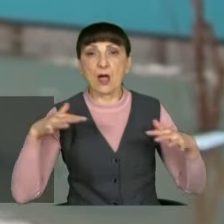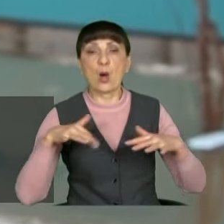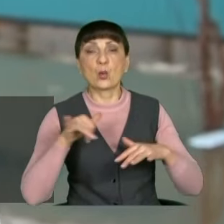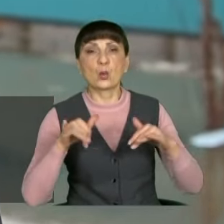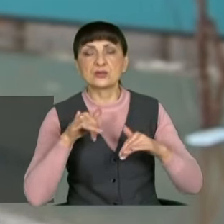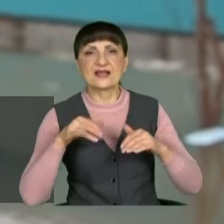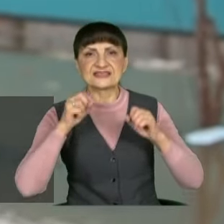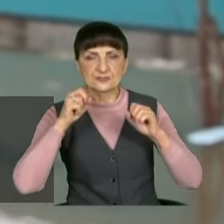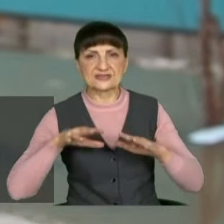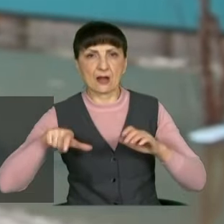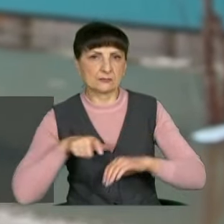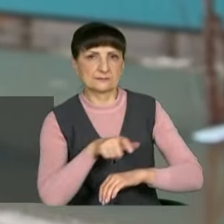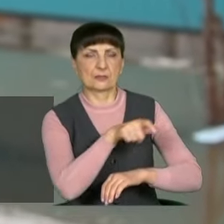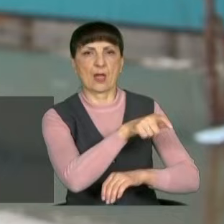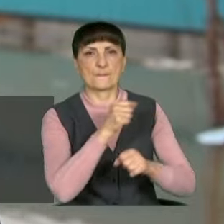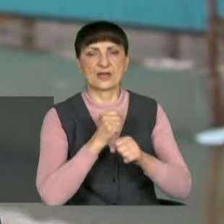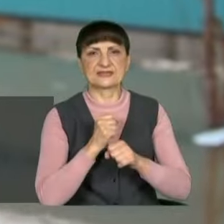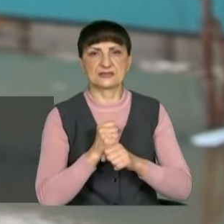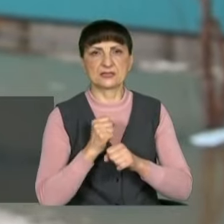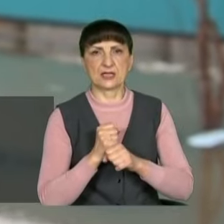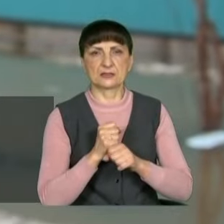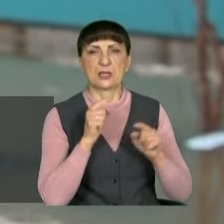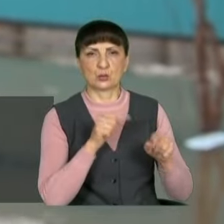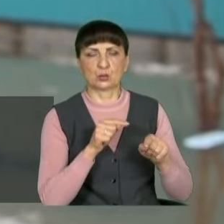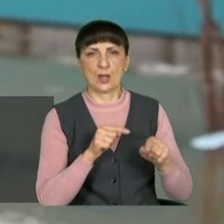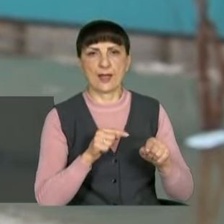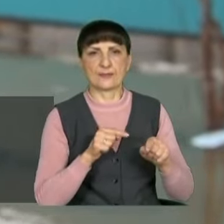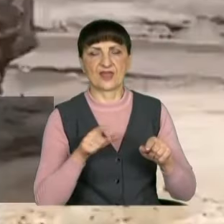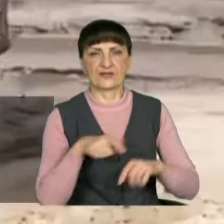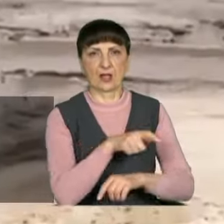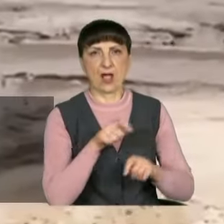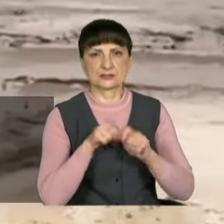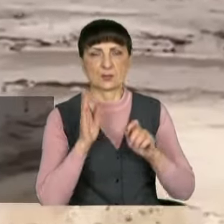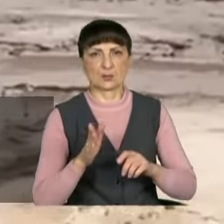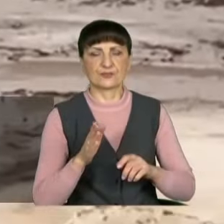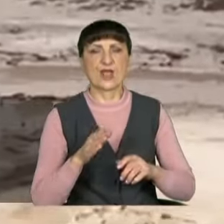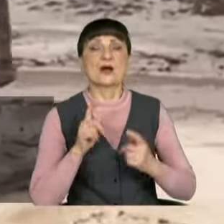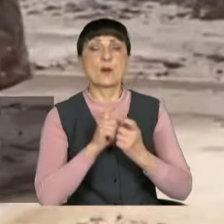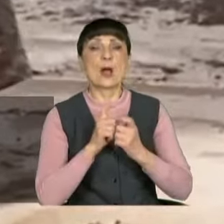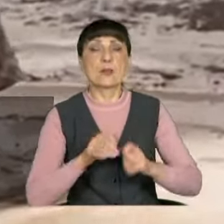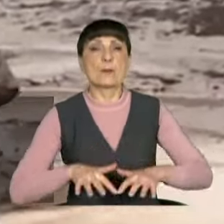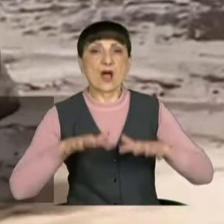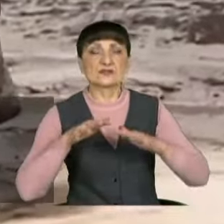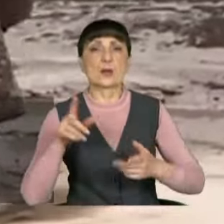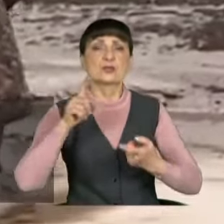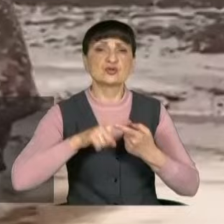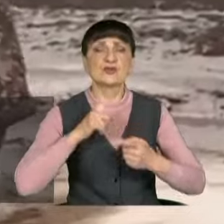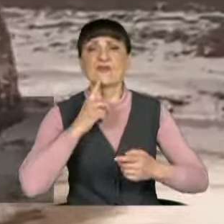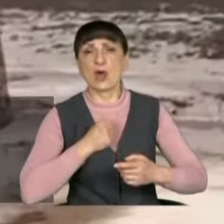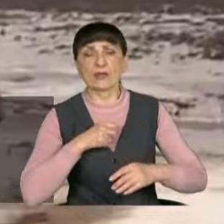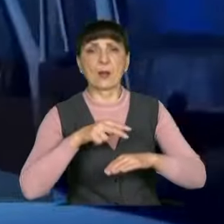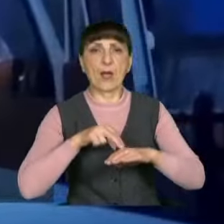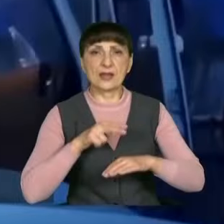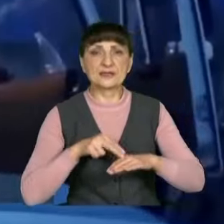она направлялась именно в реку Сазда. К борьбе с паводками подключили военных и полицейских.